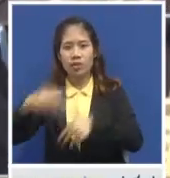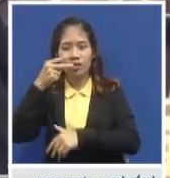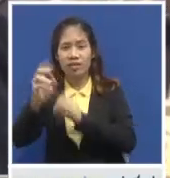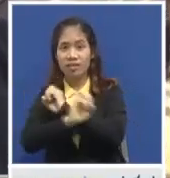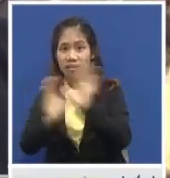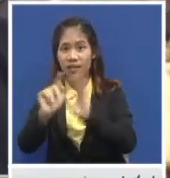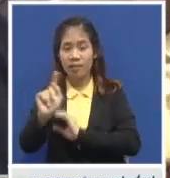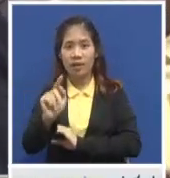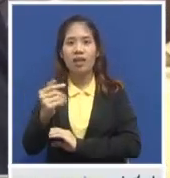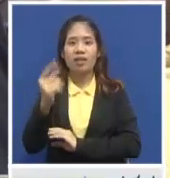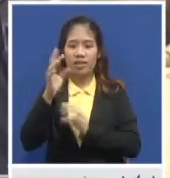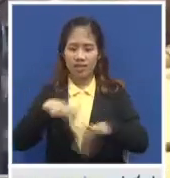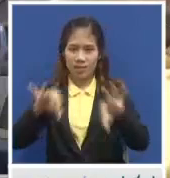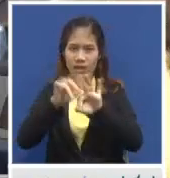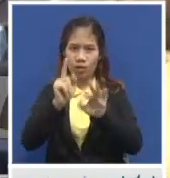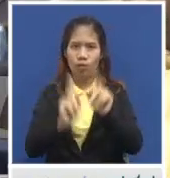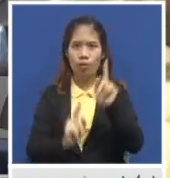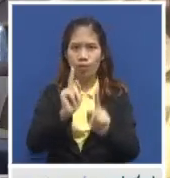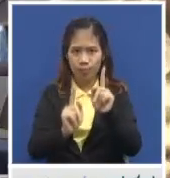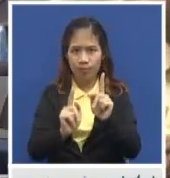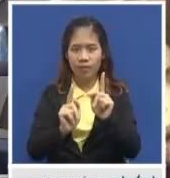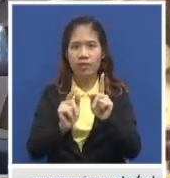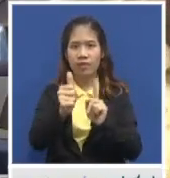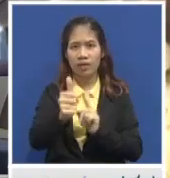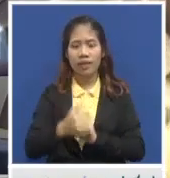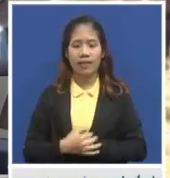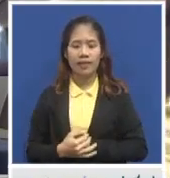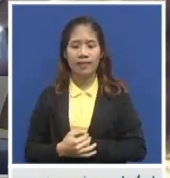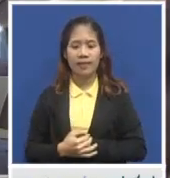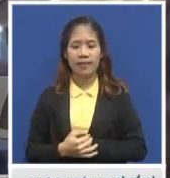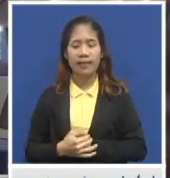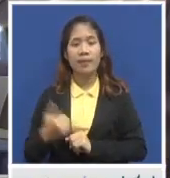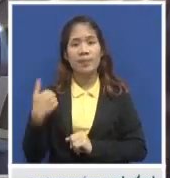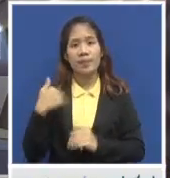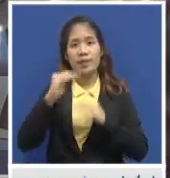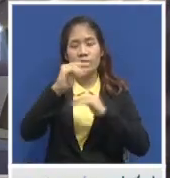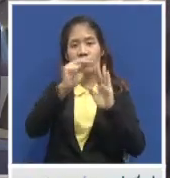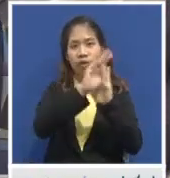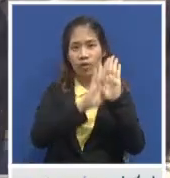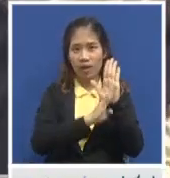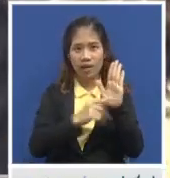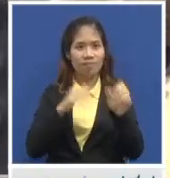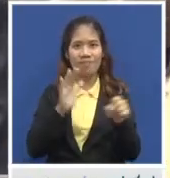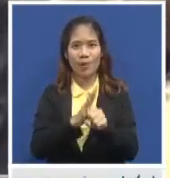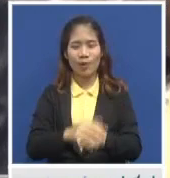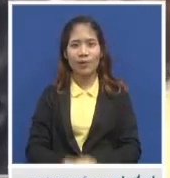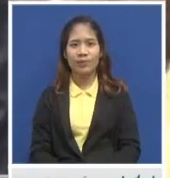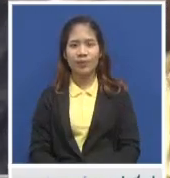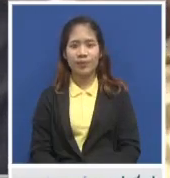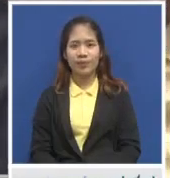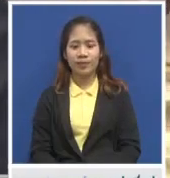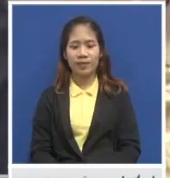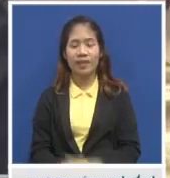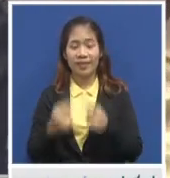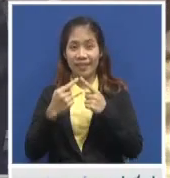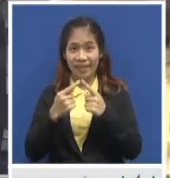ก็คือวัดผลได้อย่างไรและเพียงแค่กำหนดนโยบายอาจจะไม่เพียงพอ